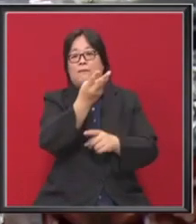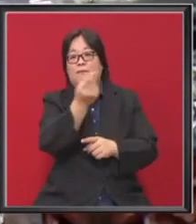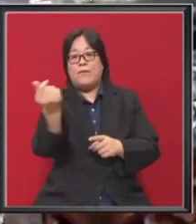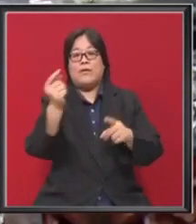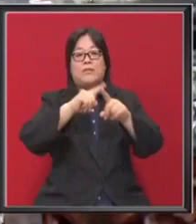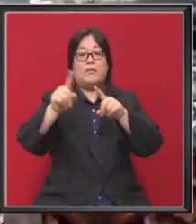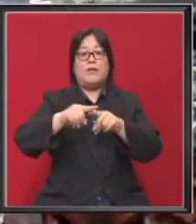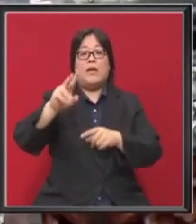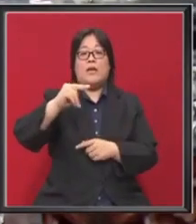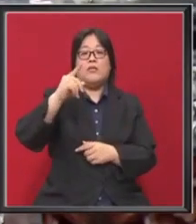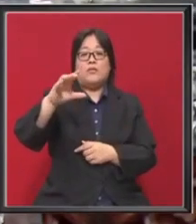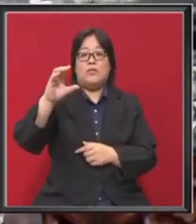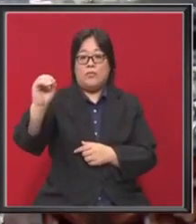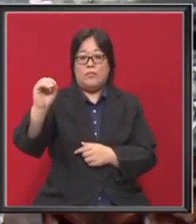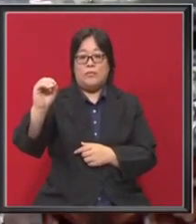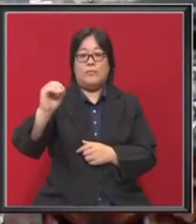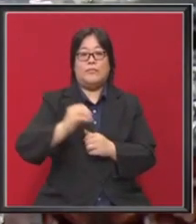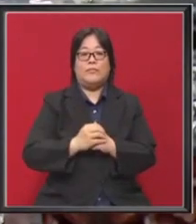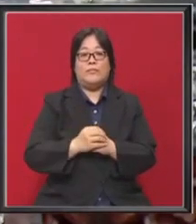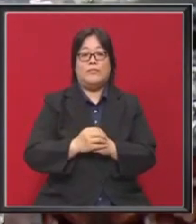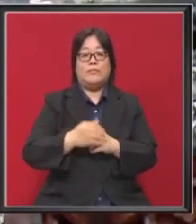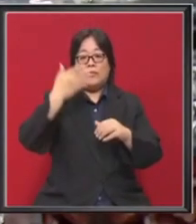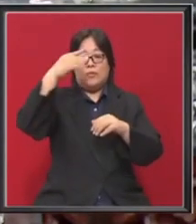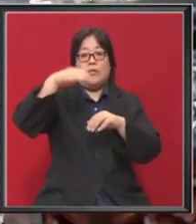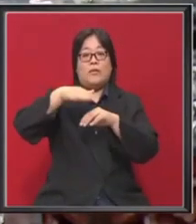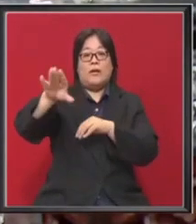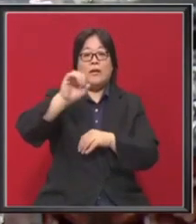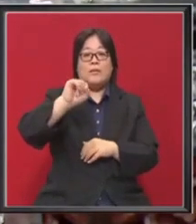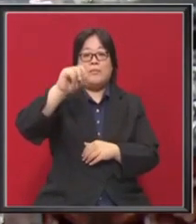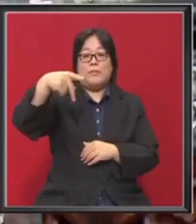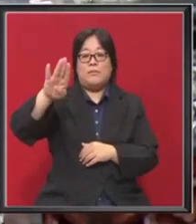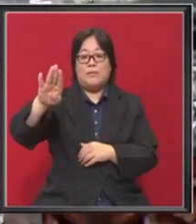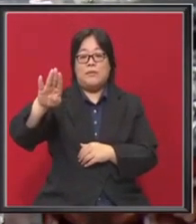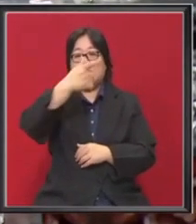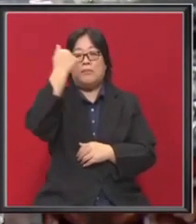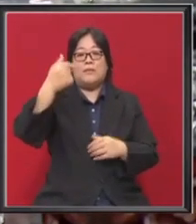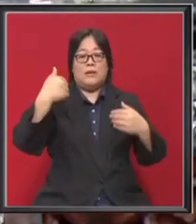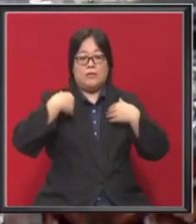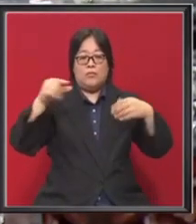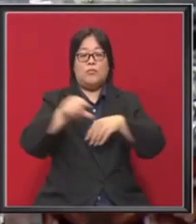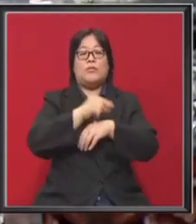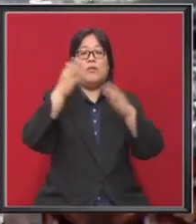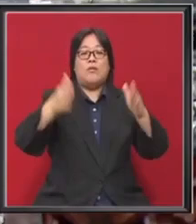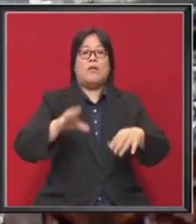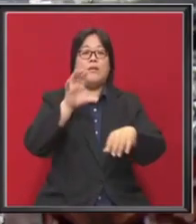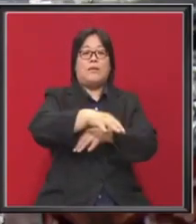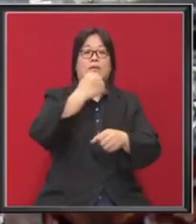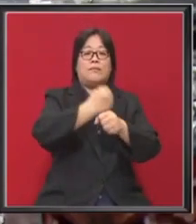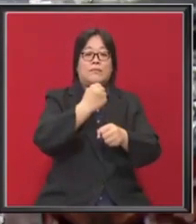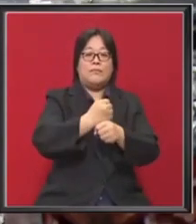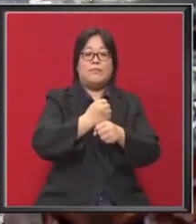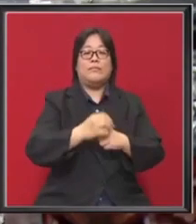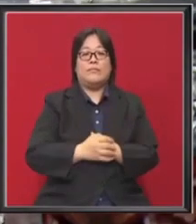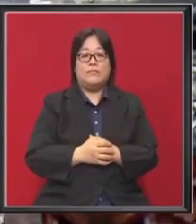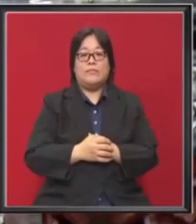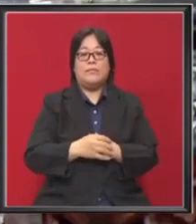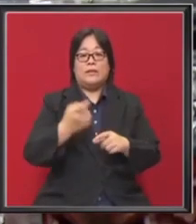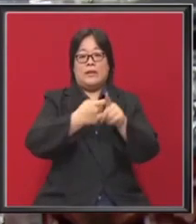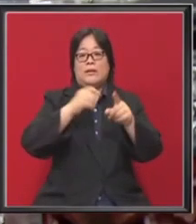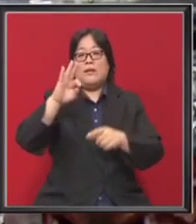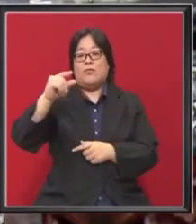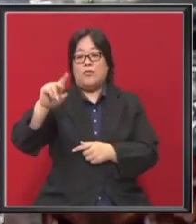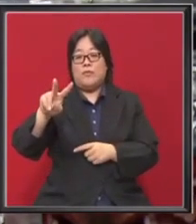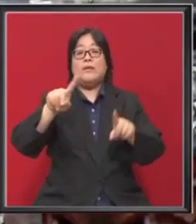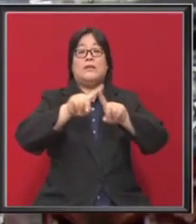buah-buah badan bukan kerajaan kode pihak Slipi berkaitan penggunaan buruh paksa dalam proses penurunan berat sawi Sayaka